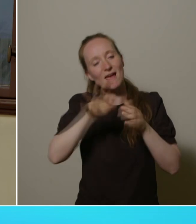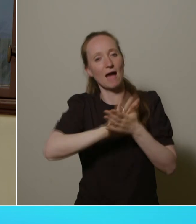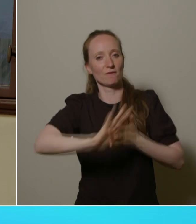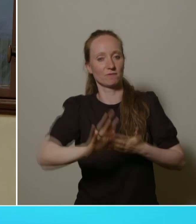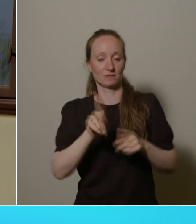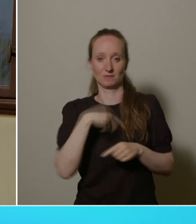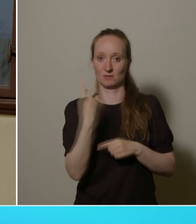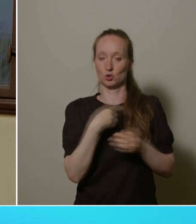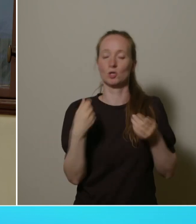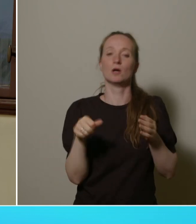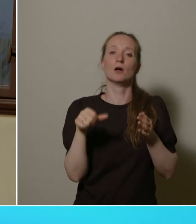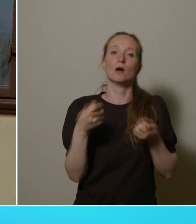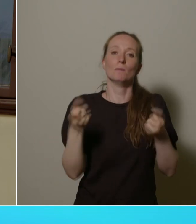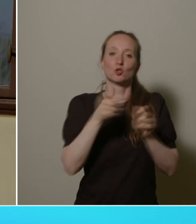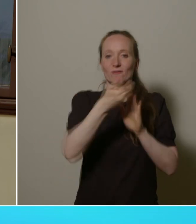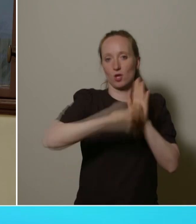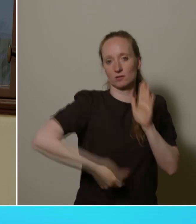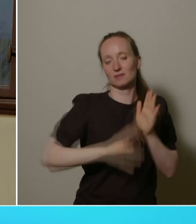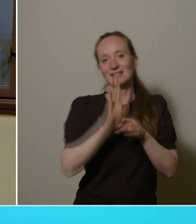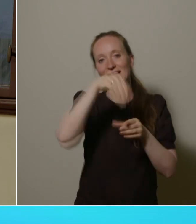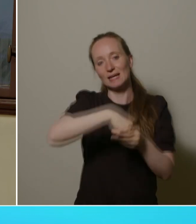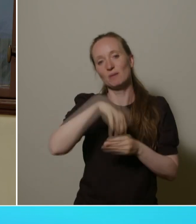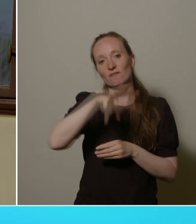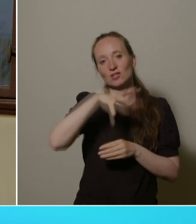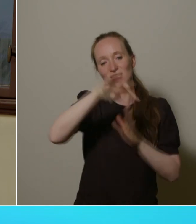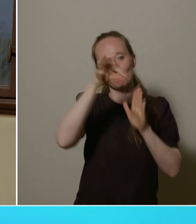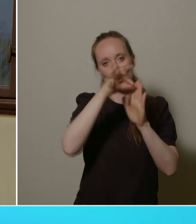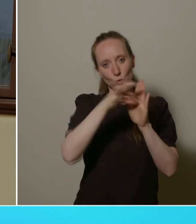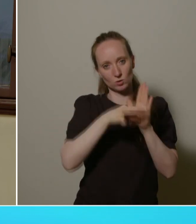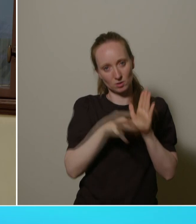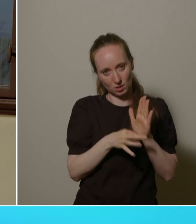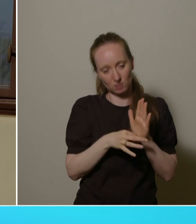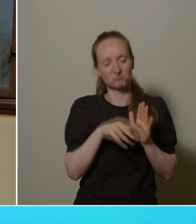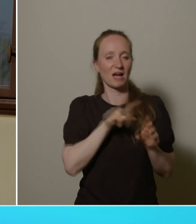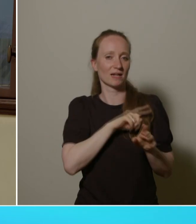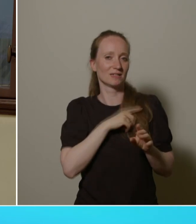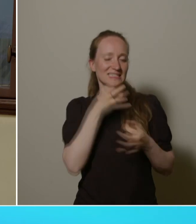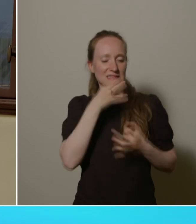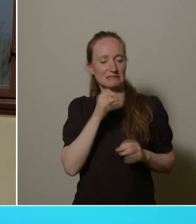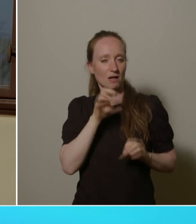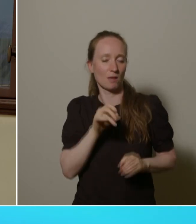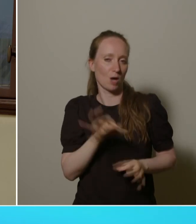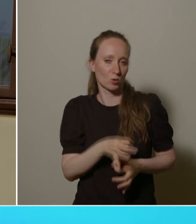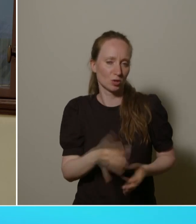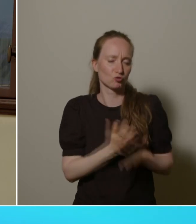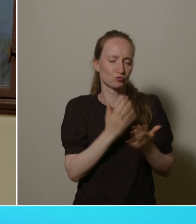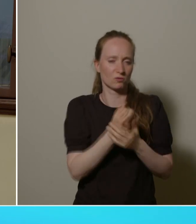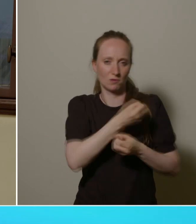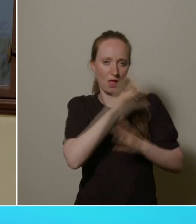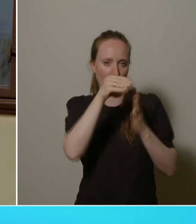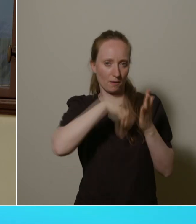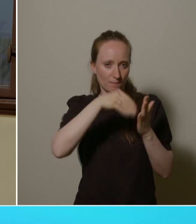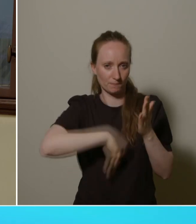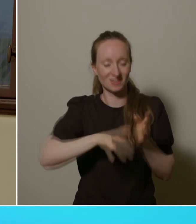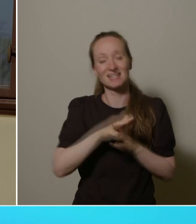Beschlussvorlage beinhaltet vier zentrale Punkte, die ich doch für recht selbsterklärend halte und deswegen nur kurz benenne. Sitzungen sollen erstens möglichst nicht innerhalb von